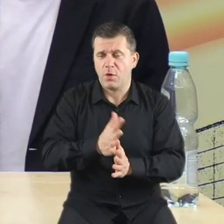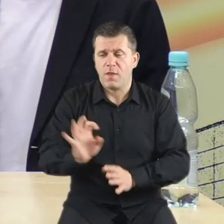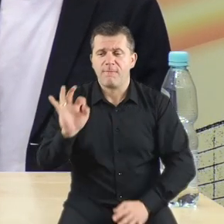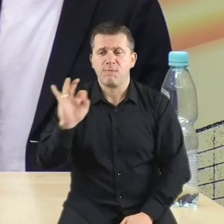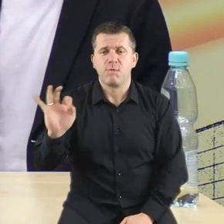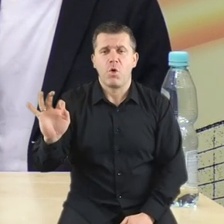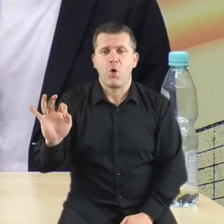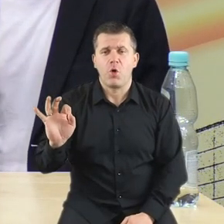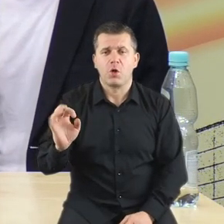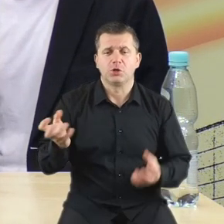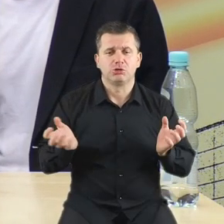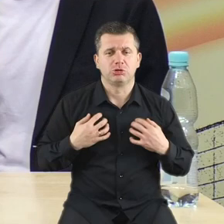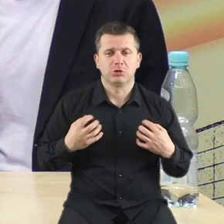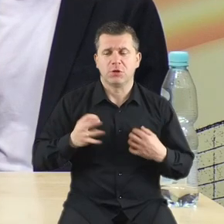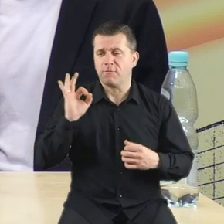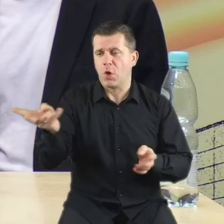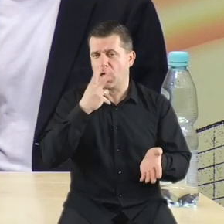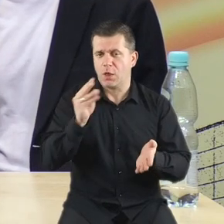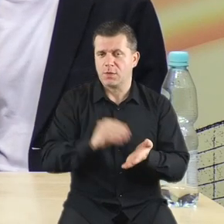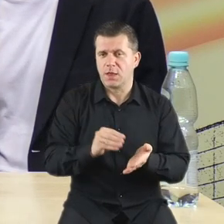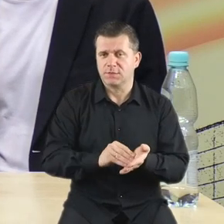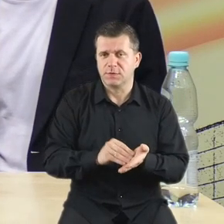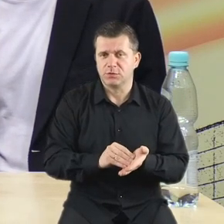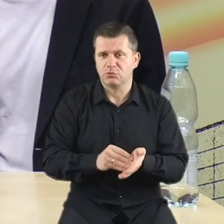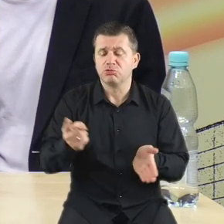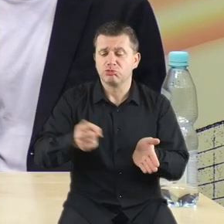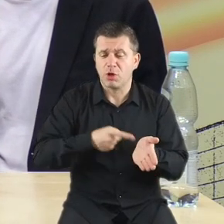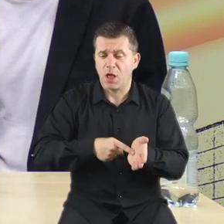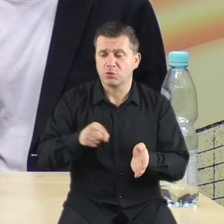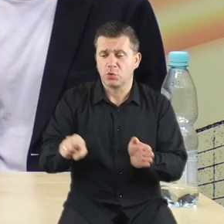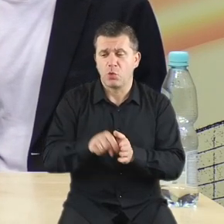ze swojego życia, ze swoich doświadczeń i często do tego wracali.